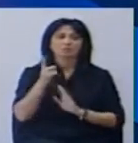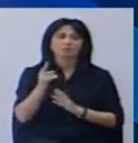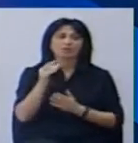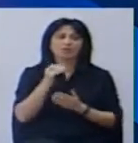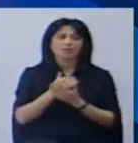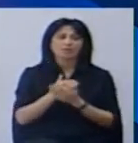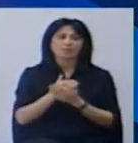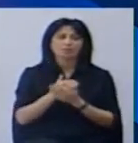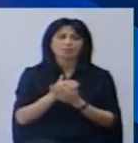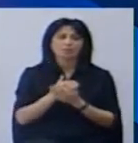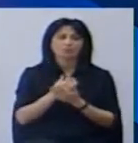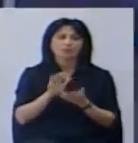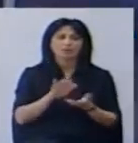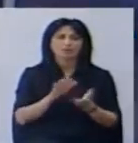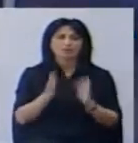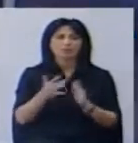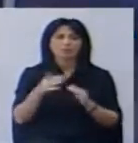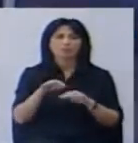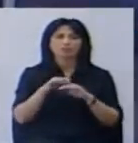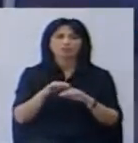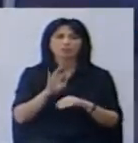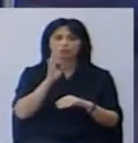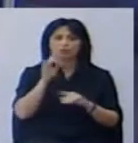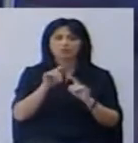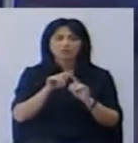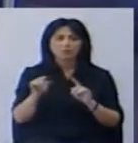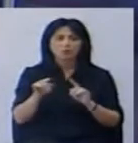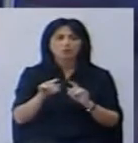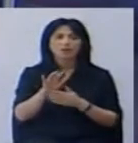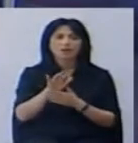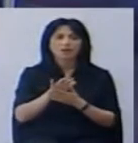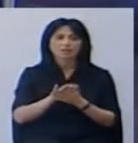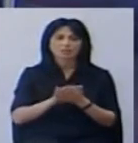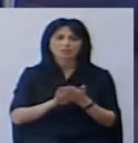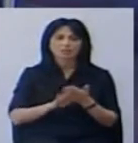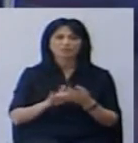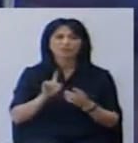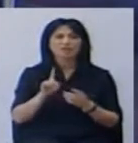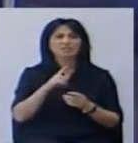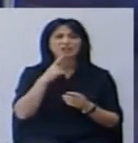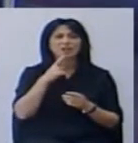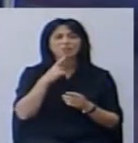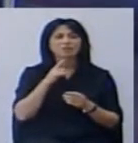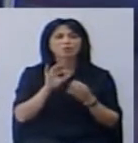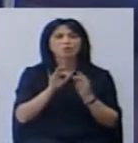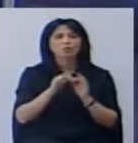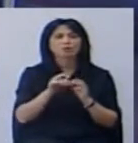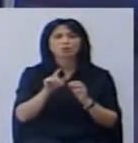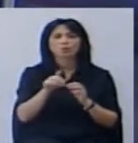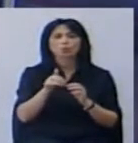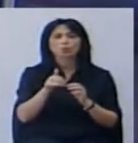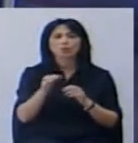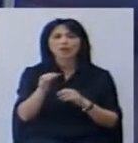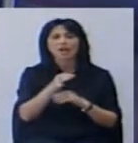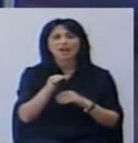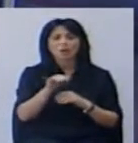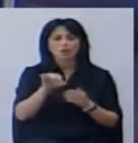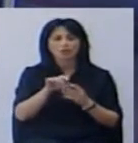ეტაპი ასე თუ ისე მაინც ჩატარდა ამ 4 წლის განმავლობაში, გაგრძელდება. რას გულისხმობს კონკრეტულად და თქვენ როგორც